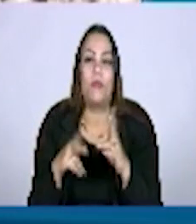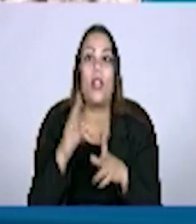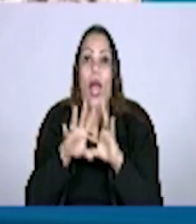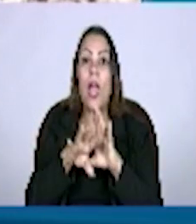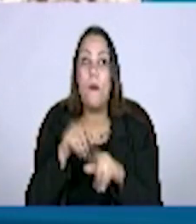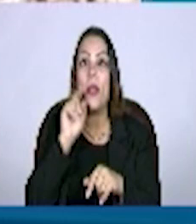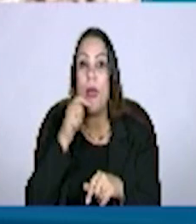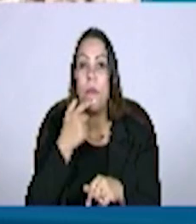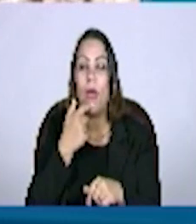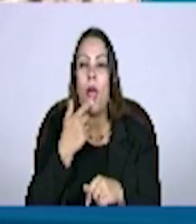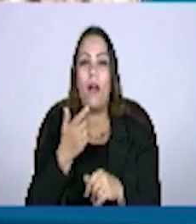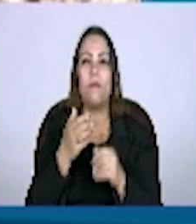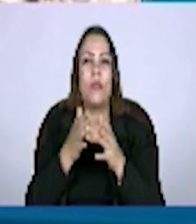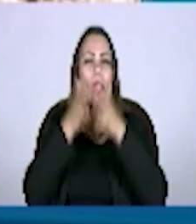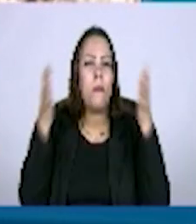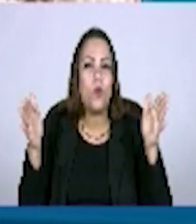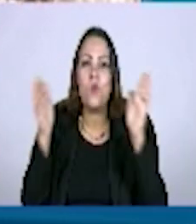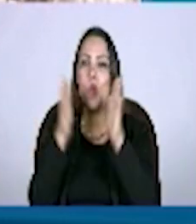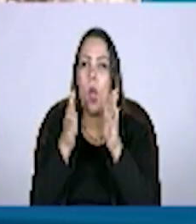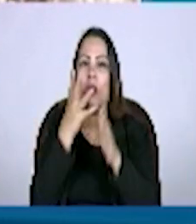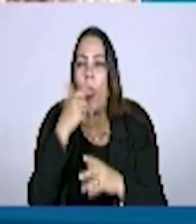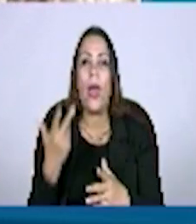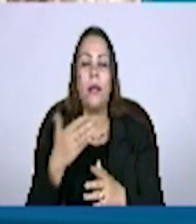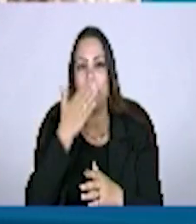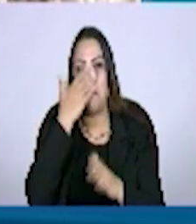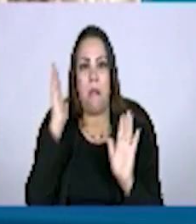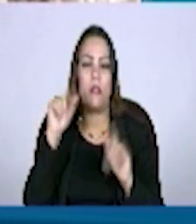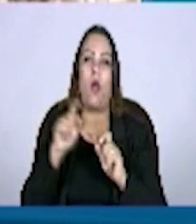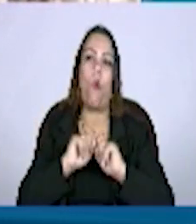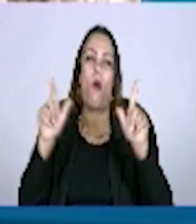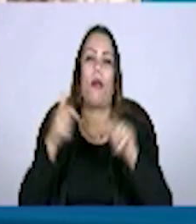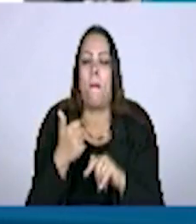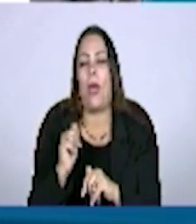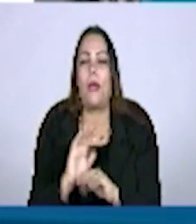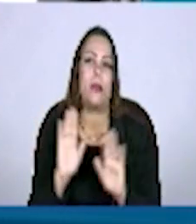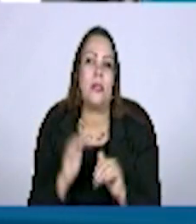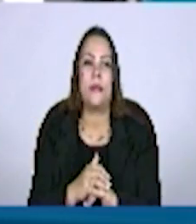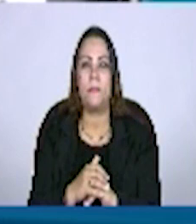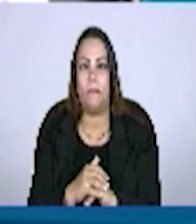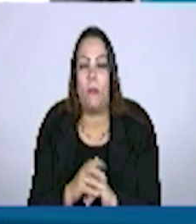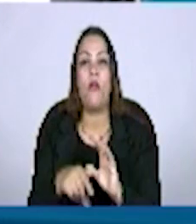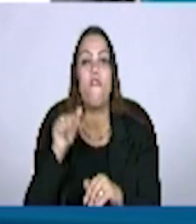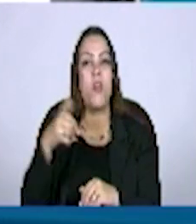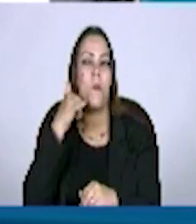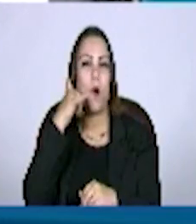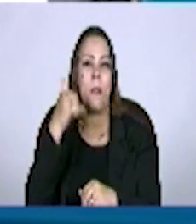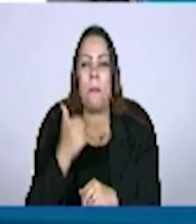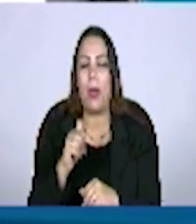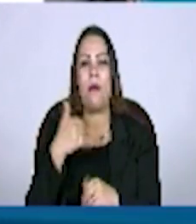ده يحصل امتى وحجمه وكيفيته واسلوبه لكن هذا ما اعلن عنه في مكالمه